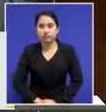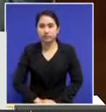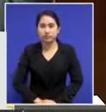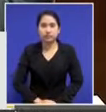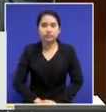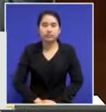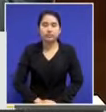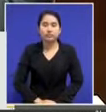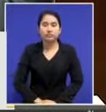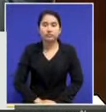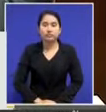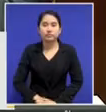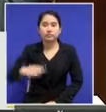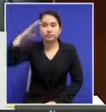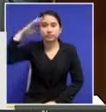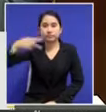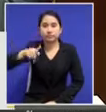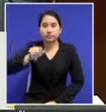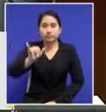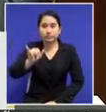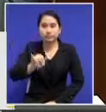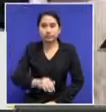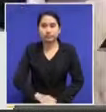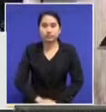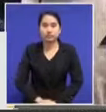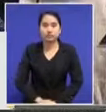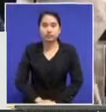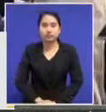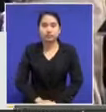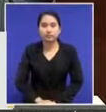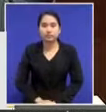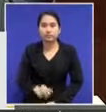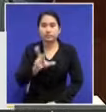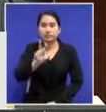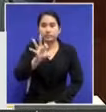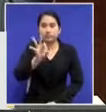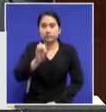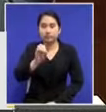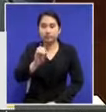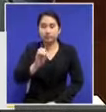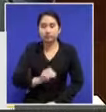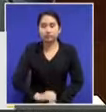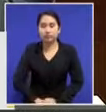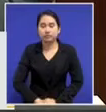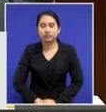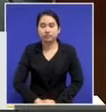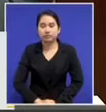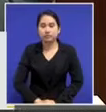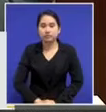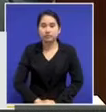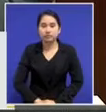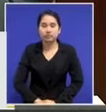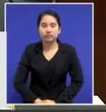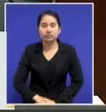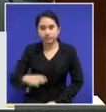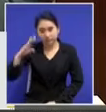ริญ พลเอกประยุทธ์จันทร์โอชาครับ 390นายไพฑูรย์หลิมวัฒนา